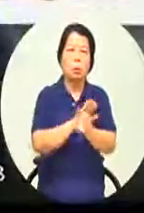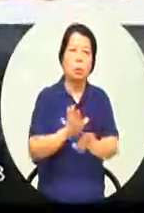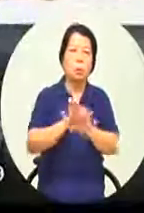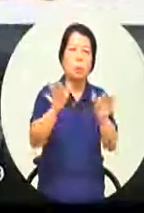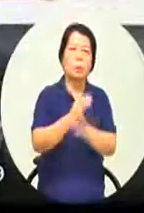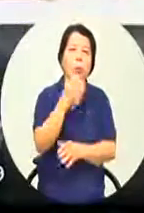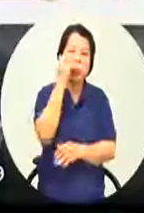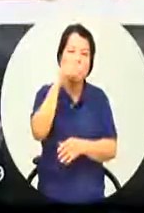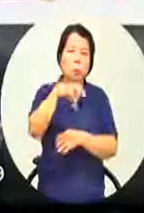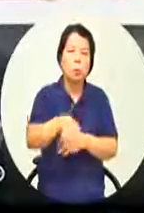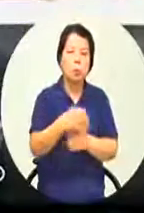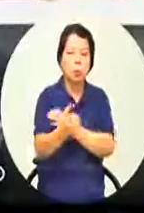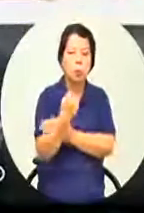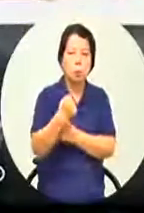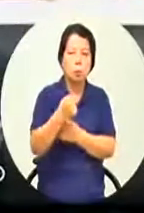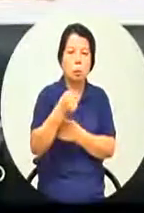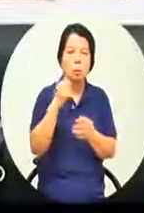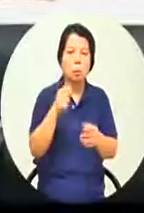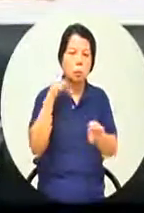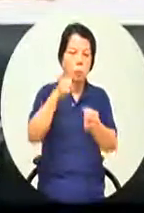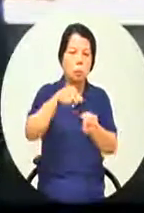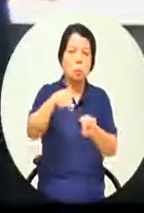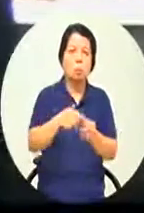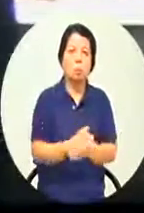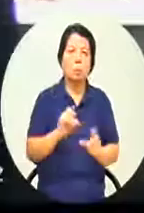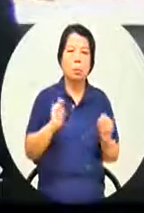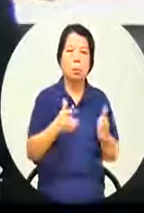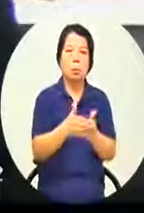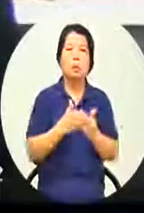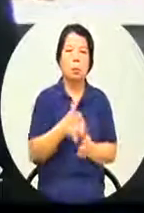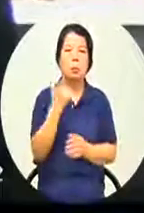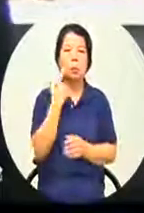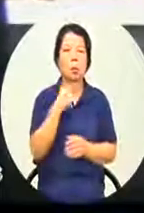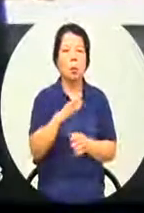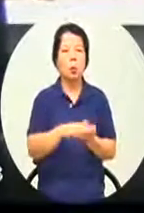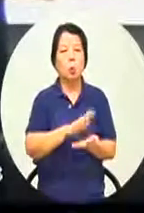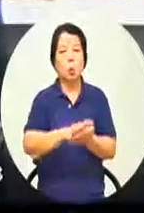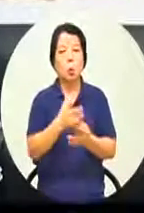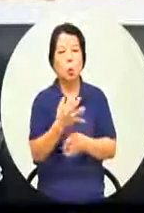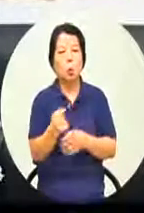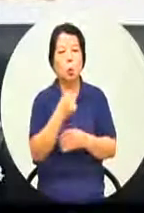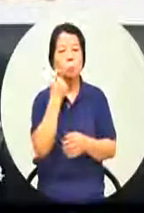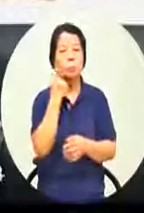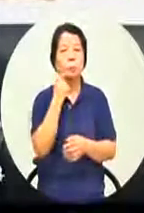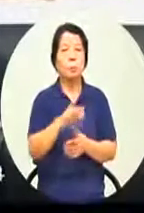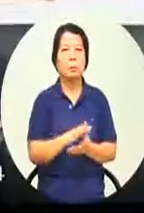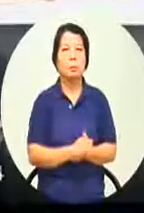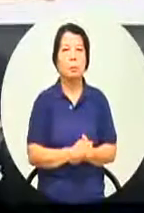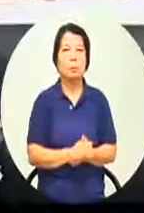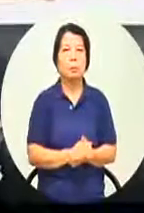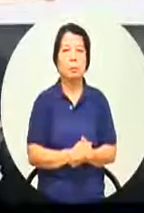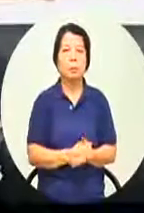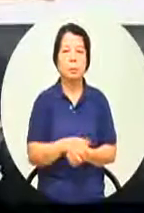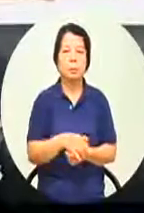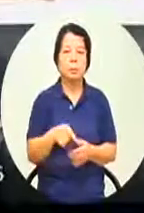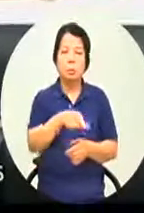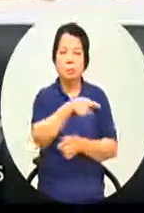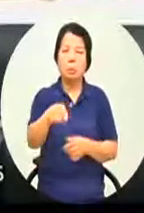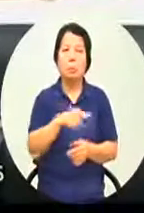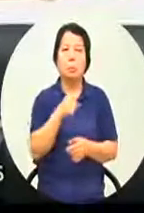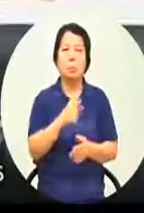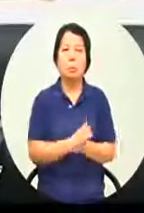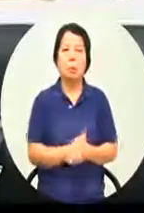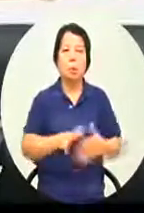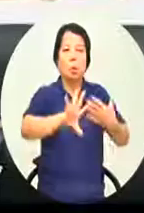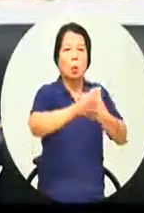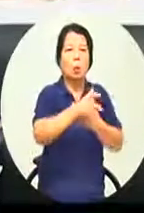要去努力要做到的，不是只是告诉我们一个很美化过的数字，告诉我们说这些是外